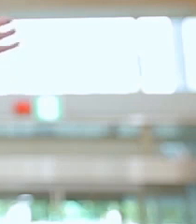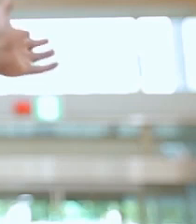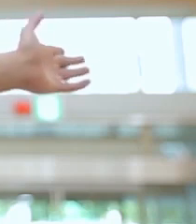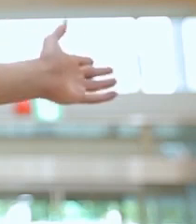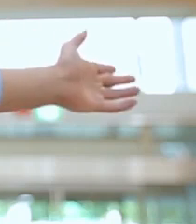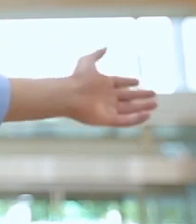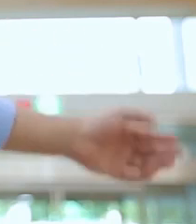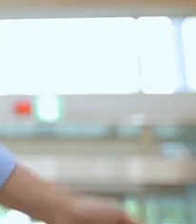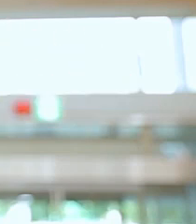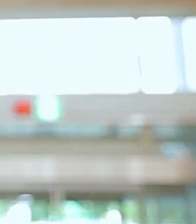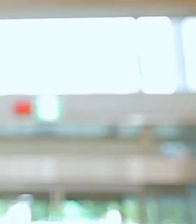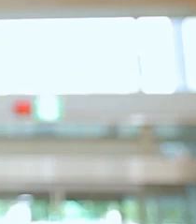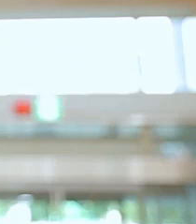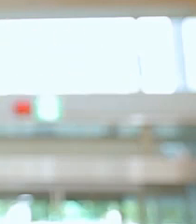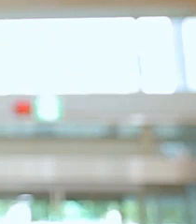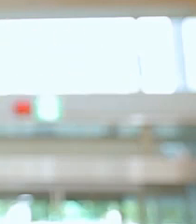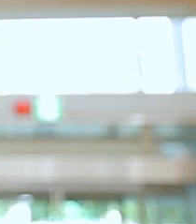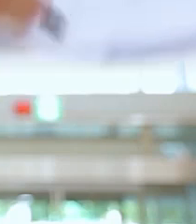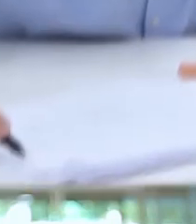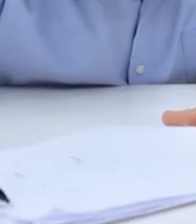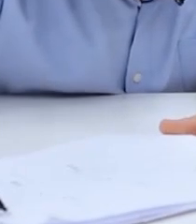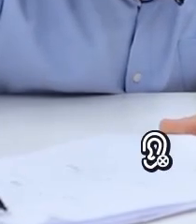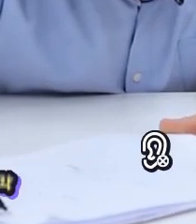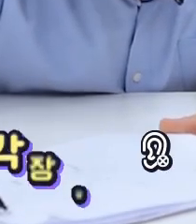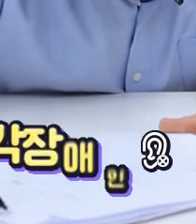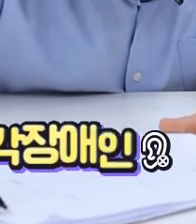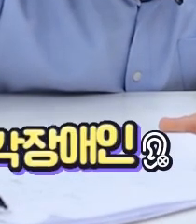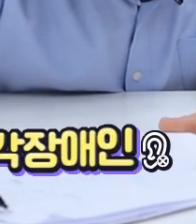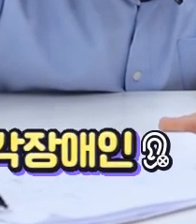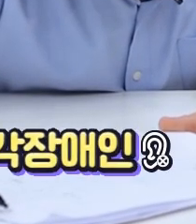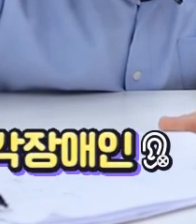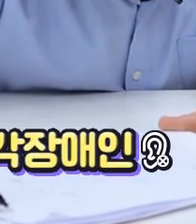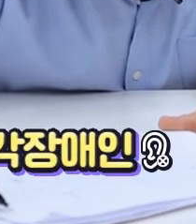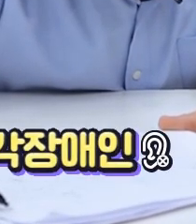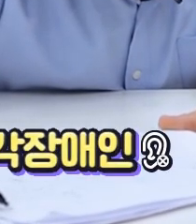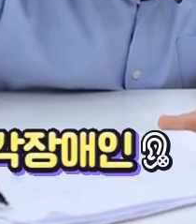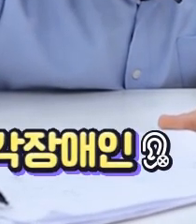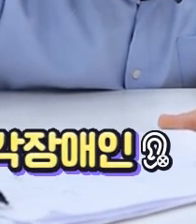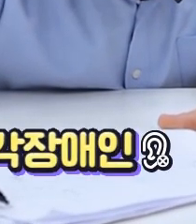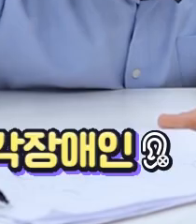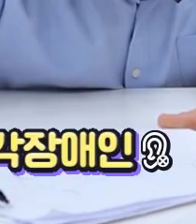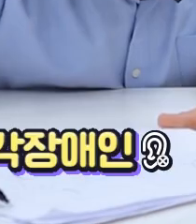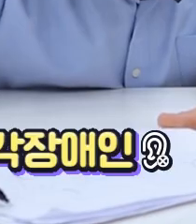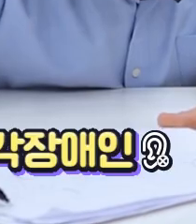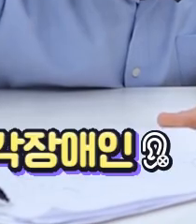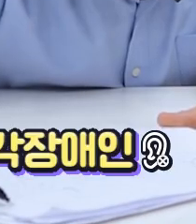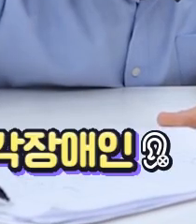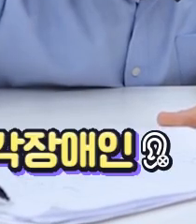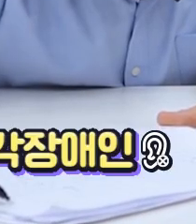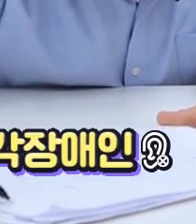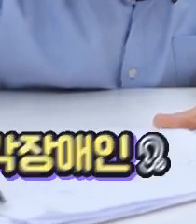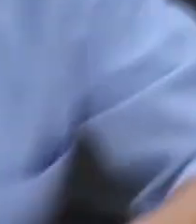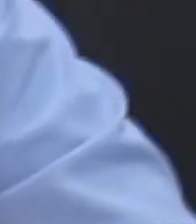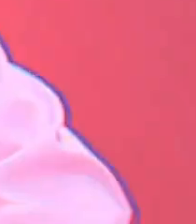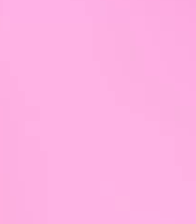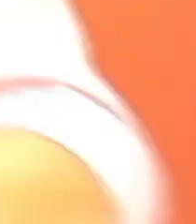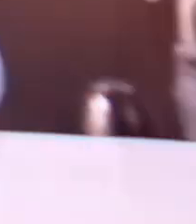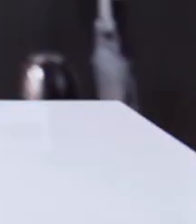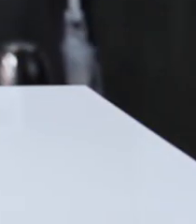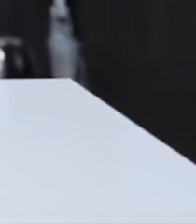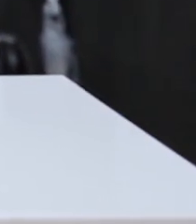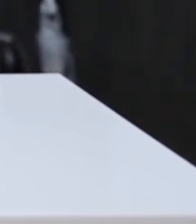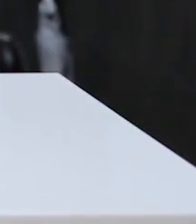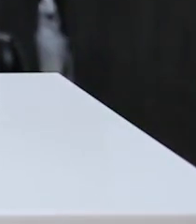휠체어로 접근 시 유의해야 할 사항을 안내하라는 메시지가 나타난다. 세 번째, 청각장애인.